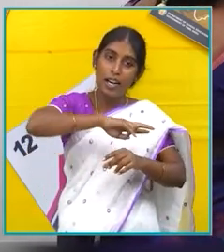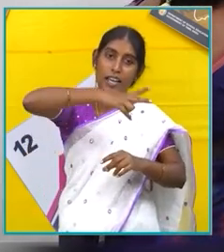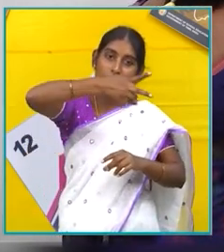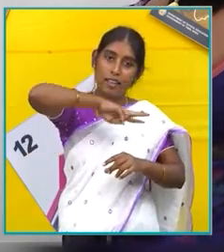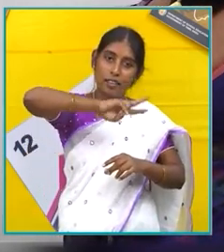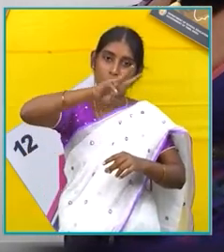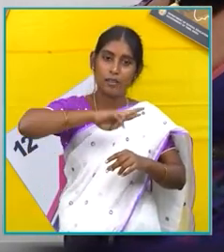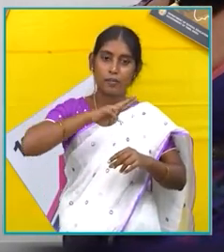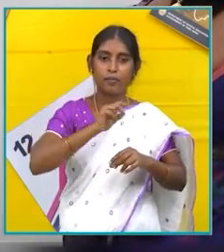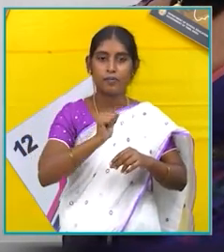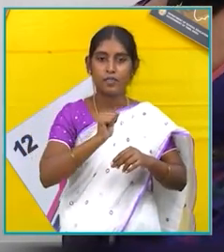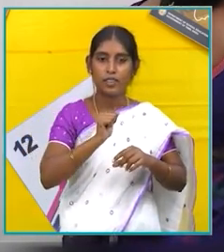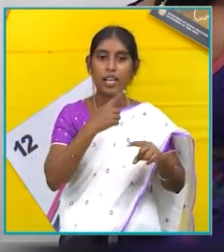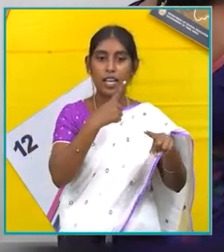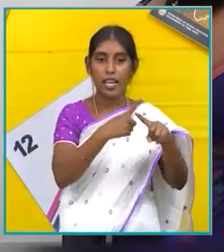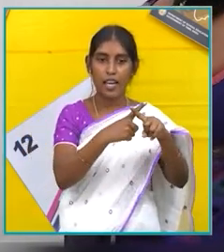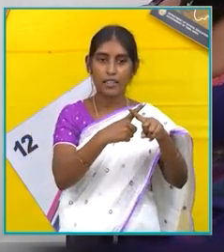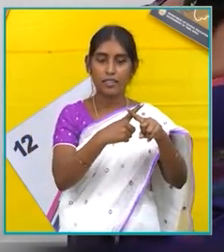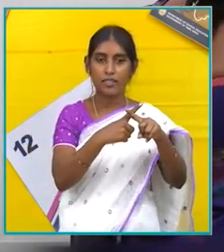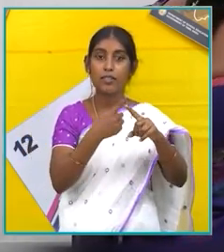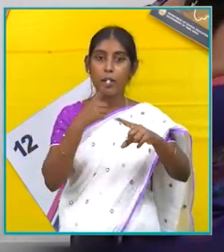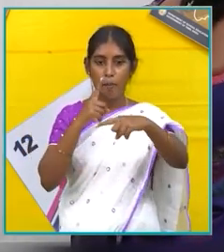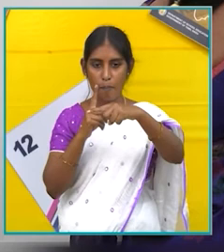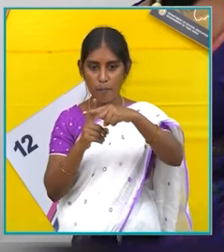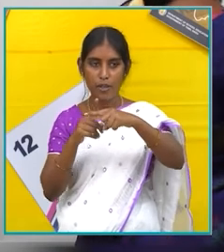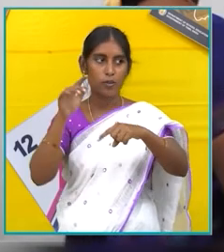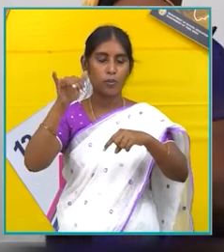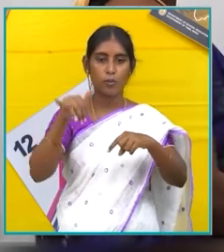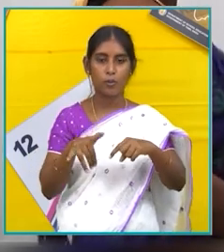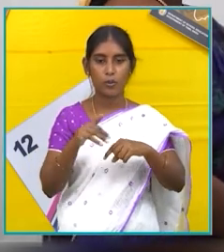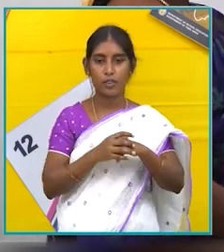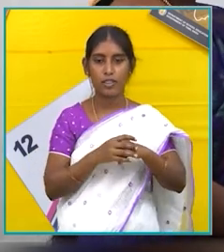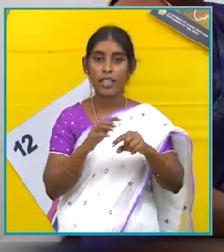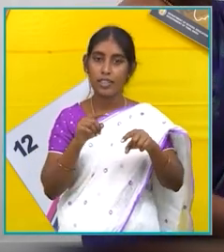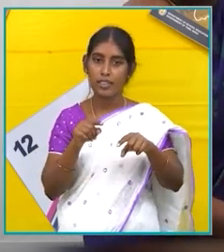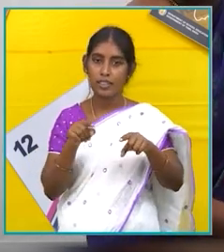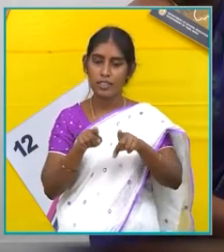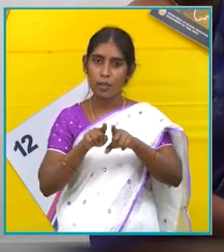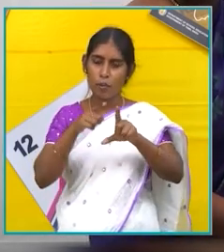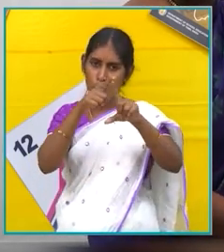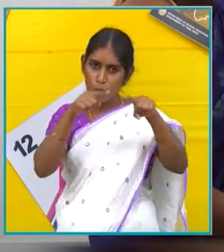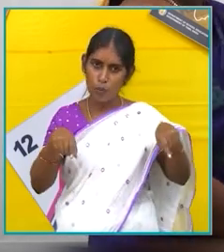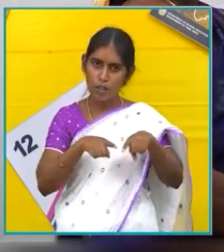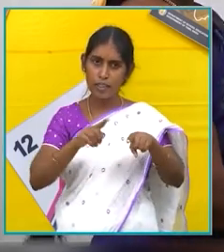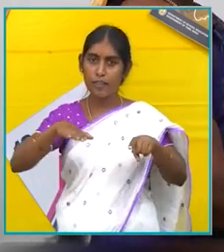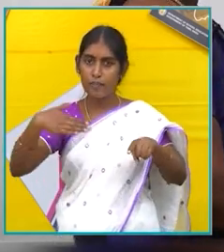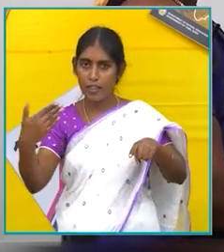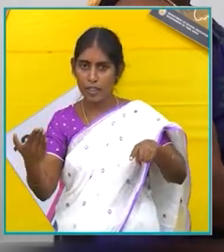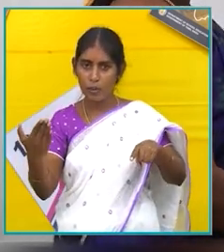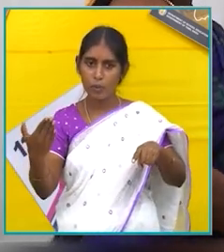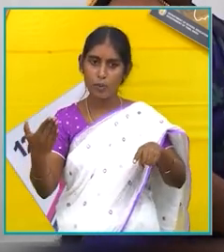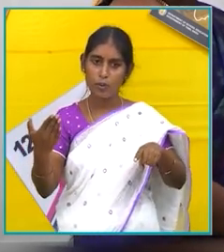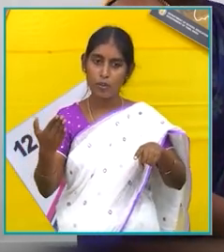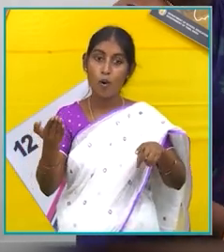கோணங்கிறது என்ன, கோணம் எக்ஸ் ப்ளஸ் கோணம் ஒய். அதாவது முக்கோணத்தின் வெளிக்கோணமானது அதன்